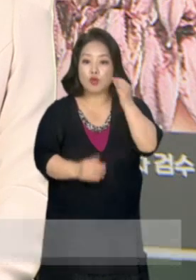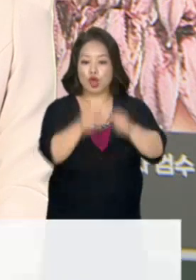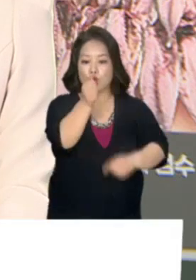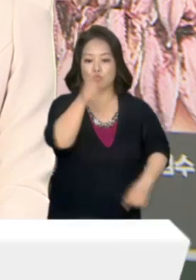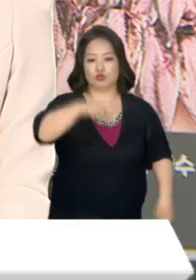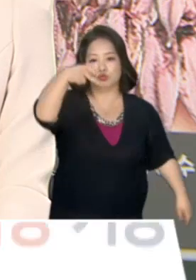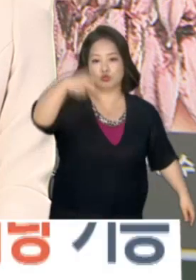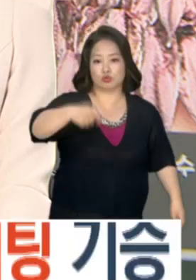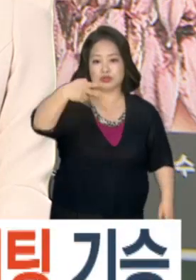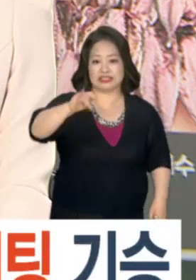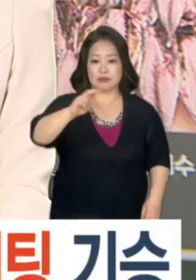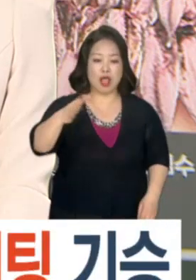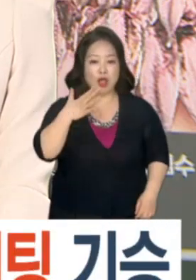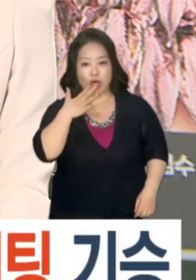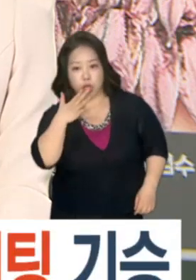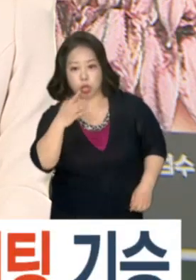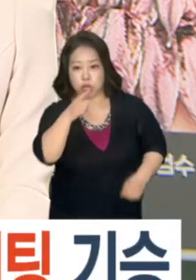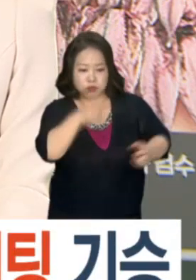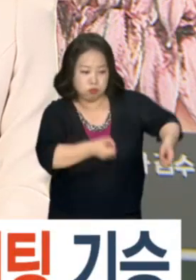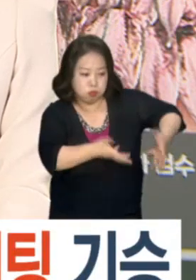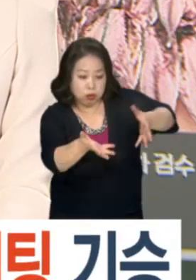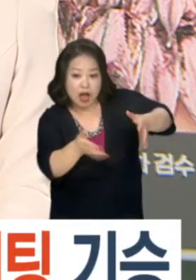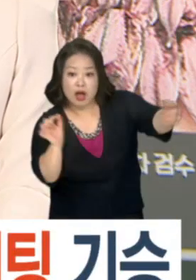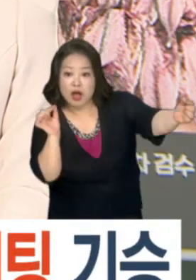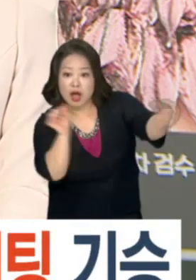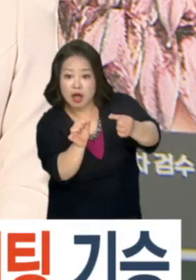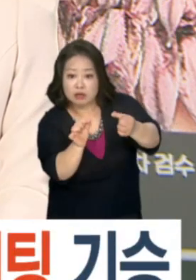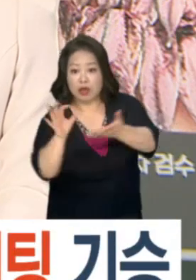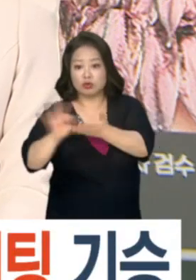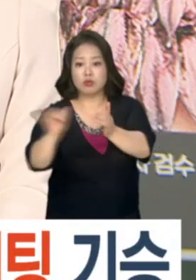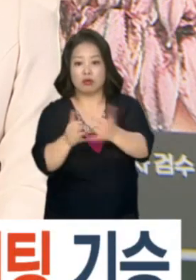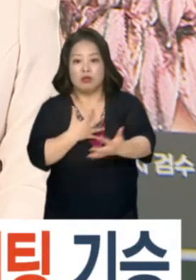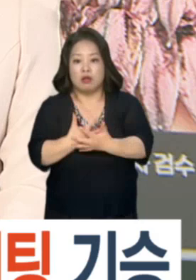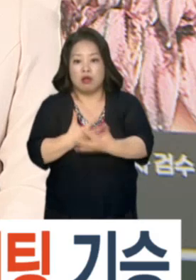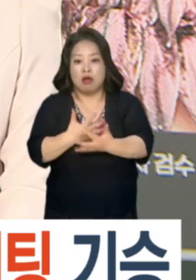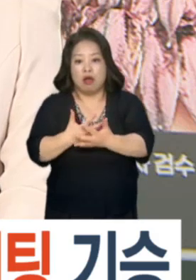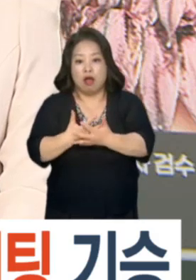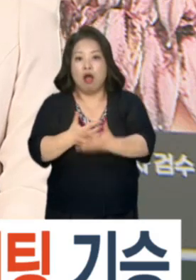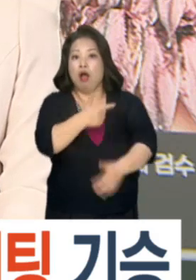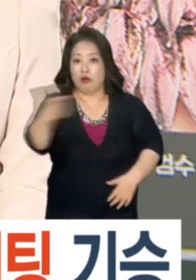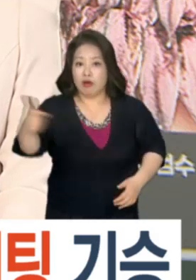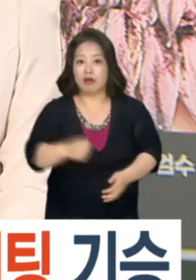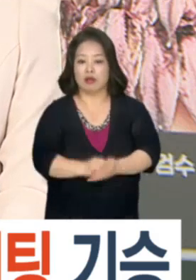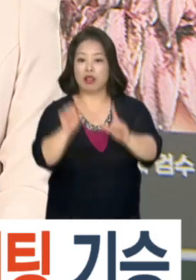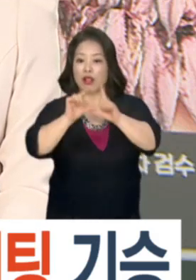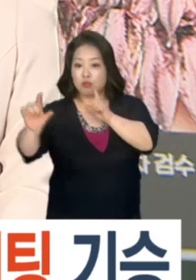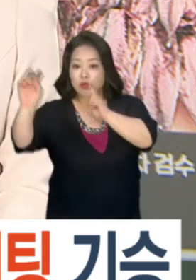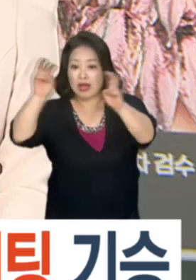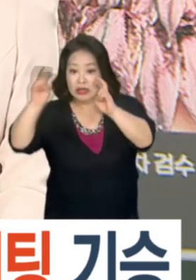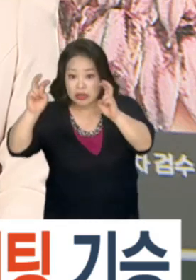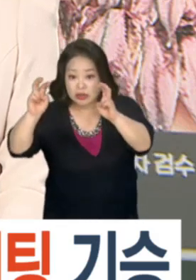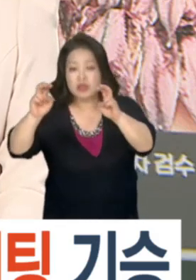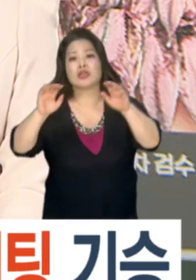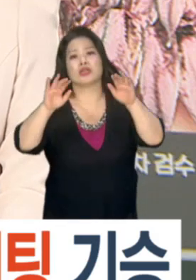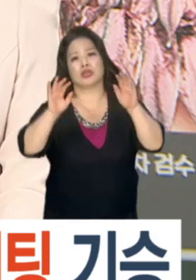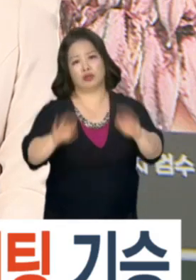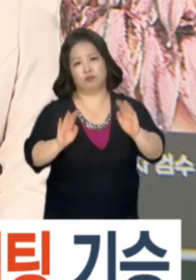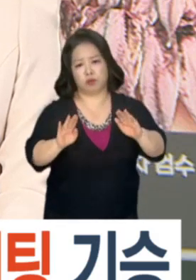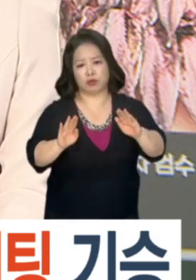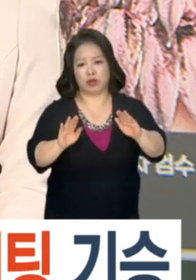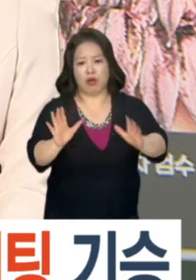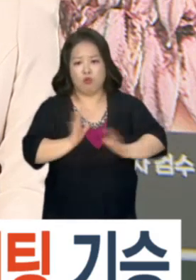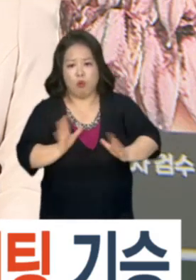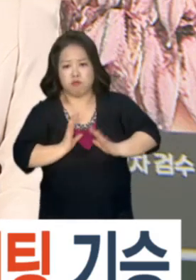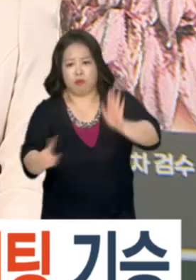일본의 후쿠시마 원전 오염수 방류가 임박하자 소비자들의 불안이 이만저만이 아닙니다. 그런데 일부 업체들은 이참에 공포